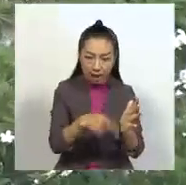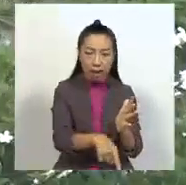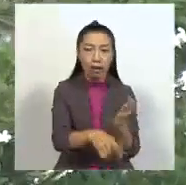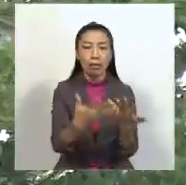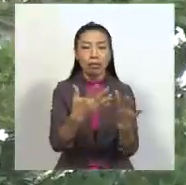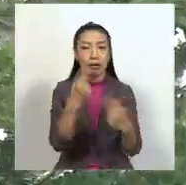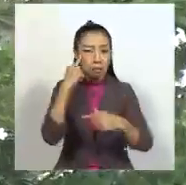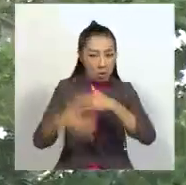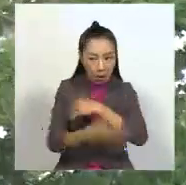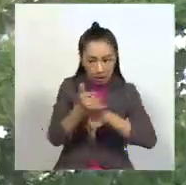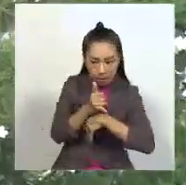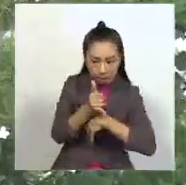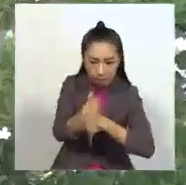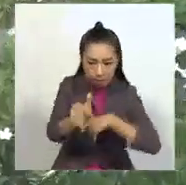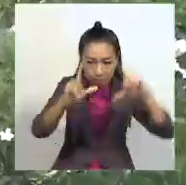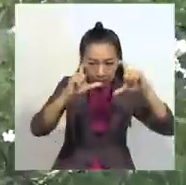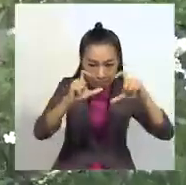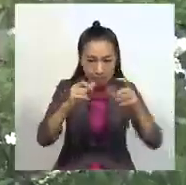างและโอกาสในการเข้าถึง